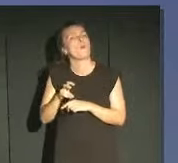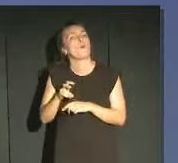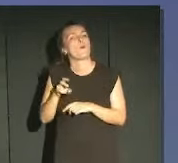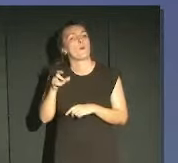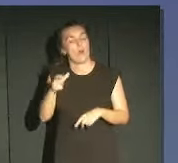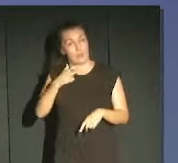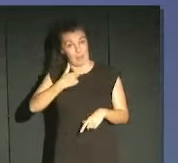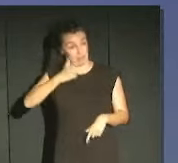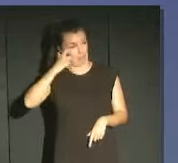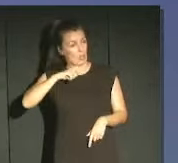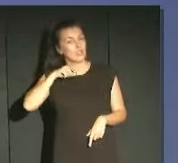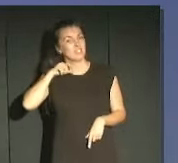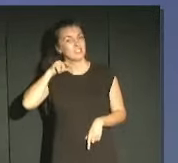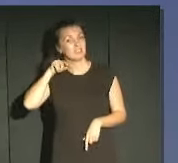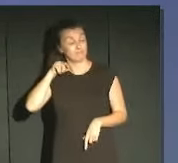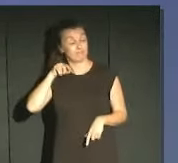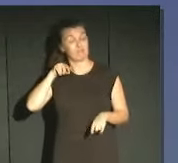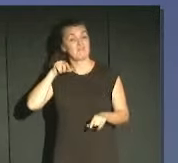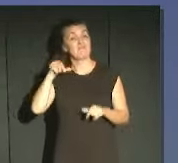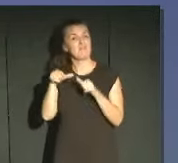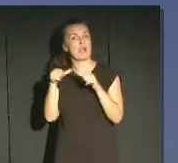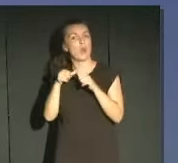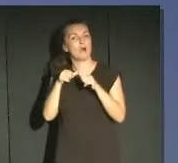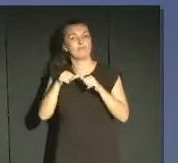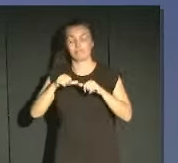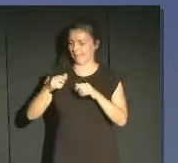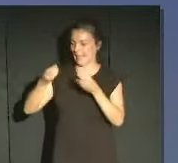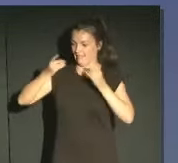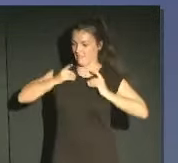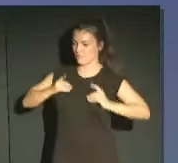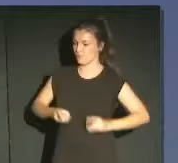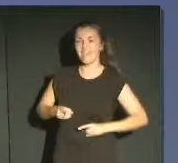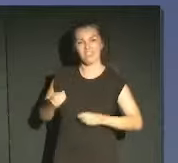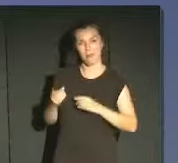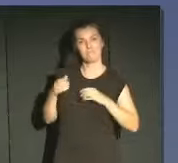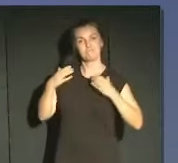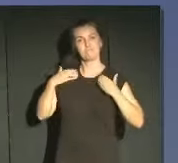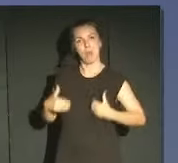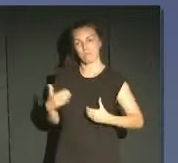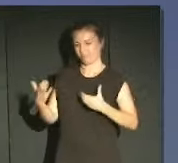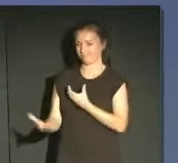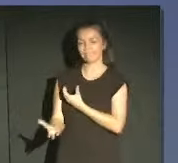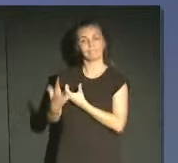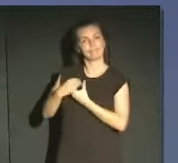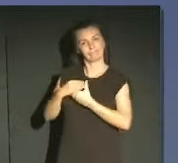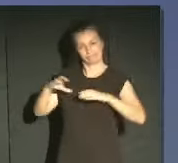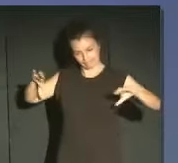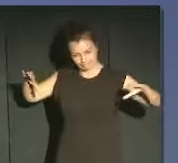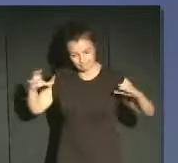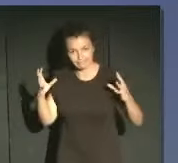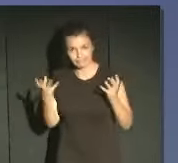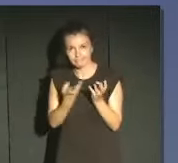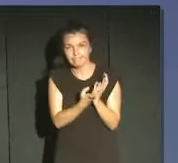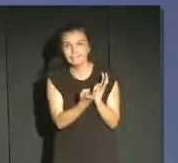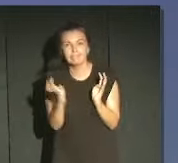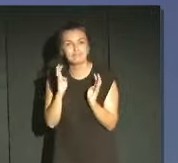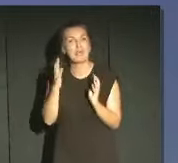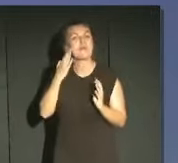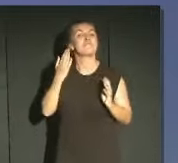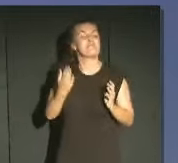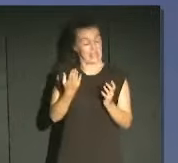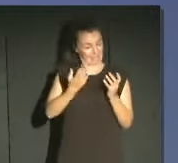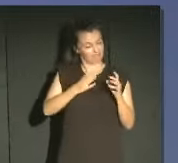avons gagné la commission ils ont donc réuni les députés qui devaient en être membres et lorsque vous avez gagné une commission